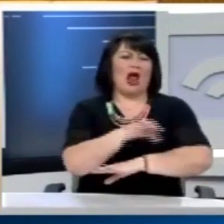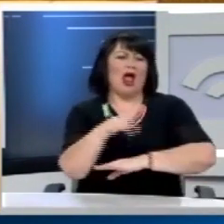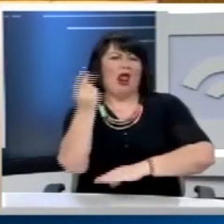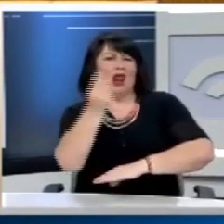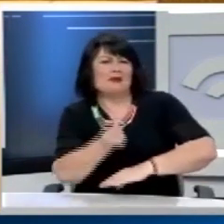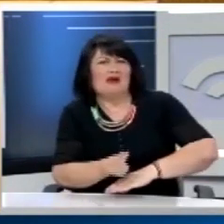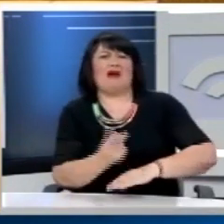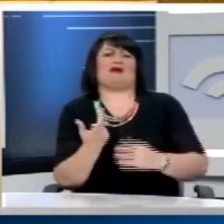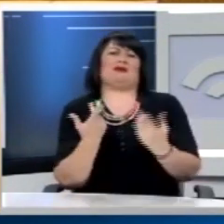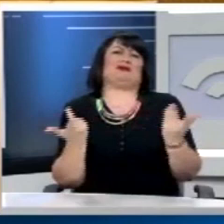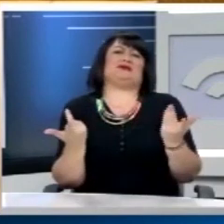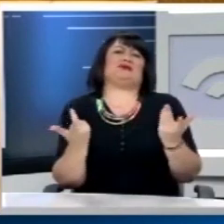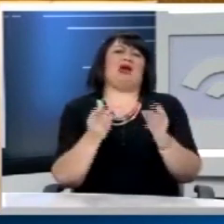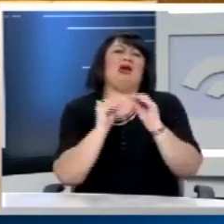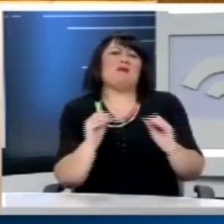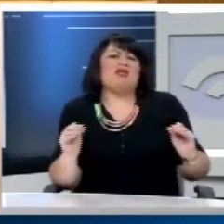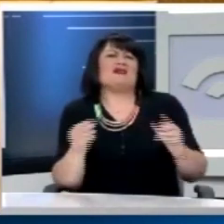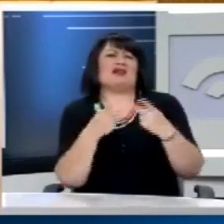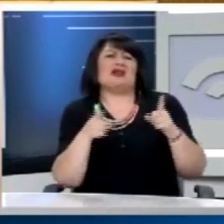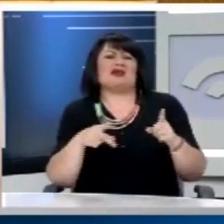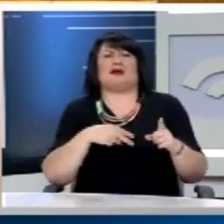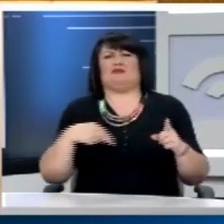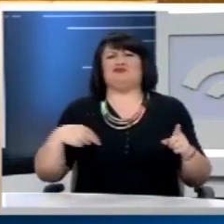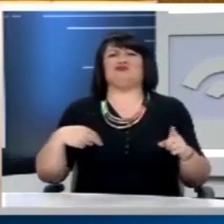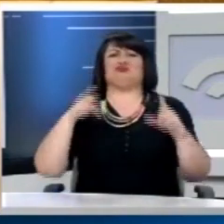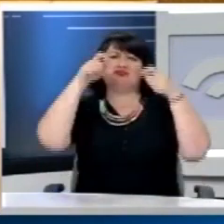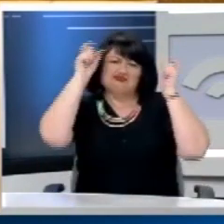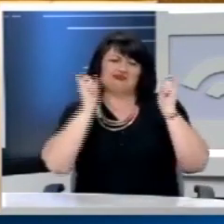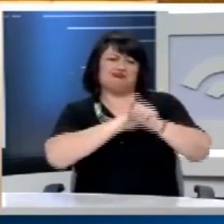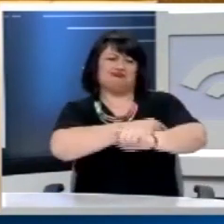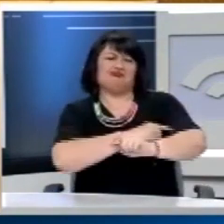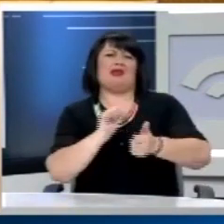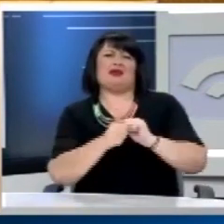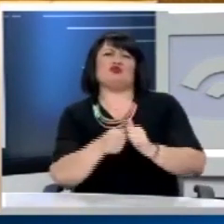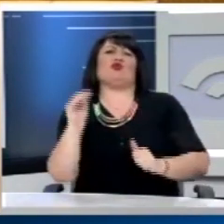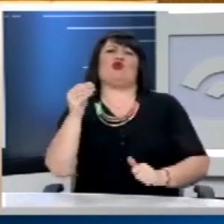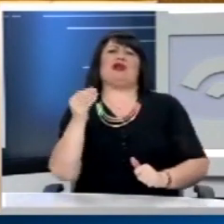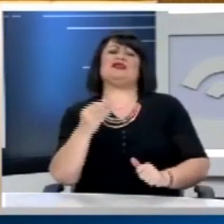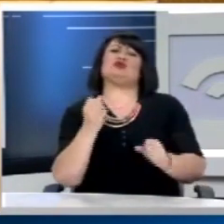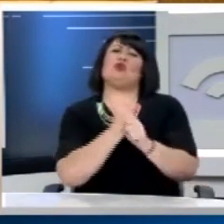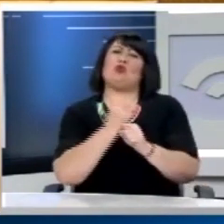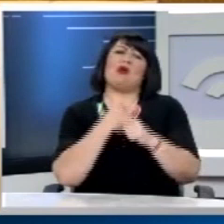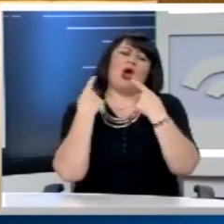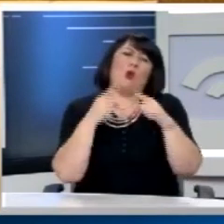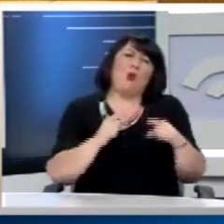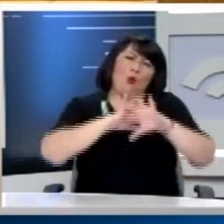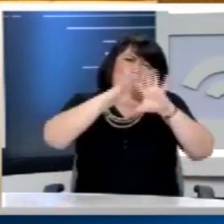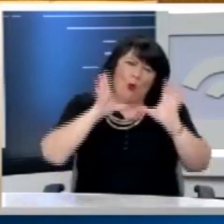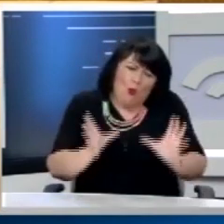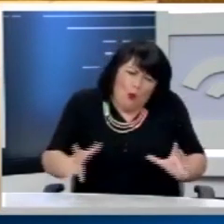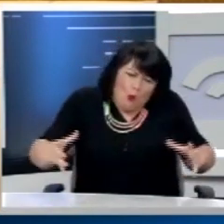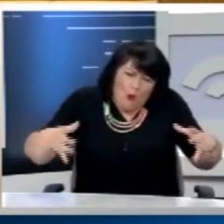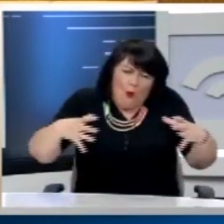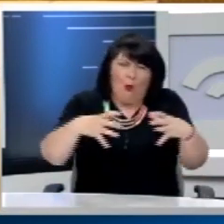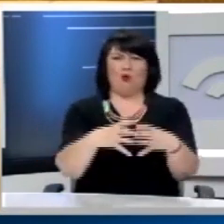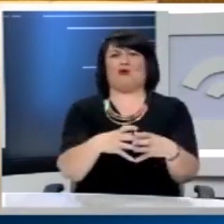καλλιτεχνών, ανθρώπων από το χώρο της εκπαίδευσης, της υγείας, του πολιτισμού, του αθλητισμού, να αγκαλιάζει πιο πλατιά αυτό το